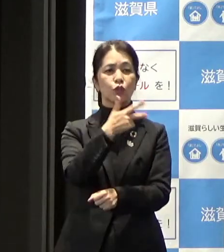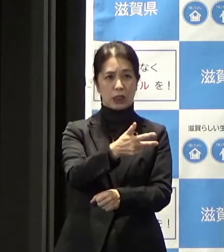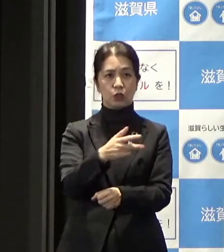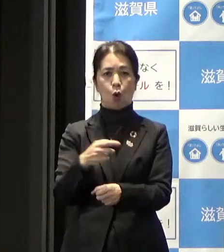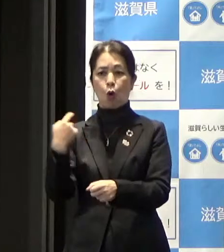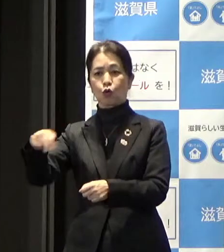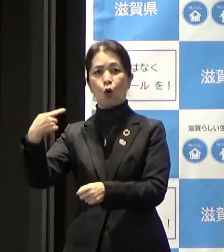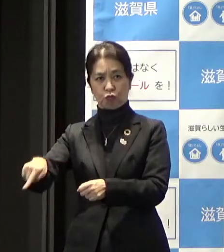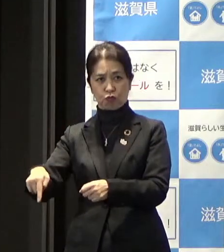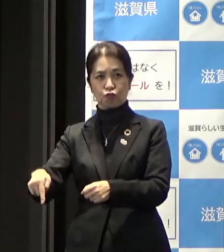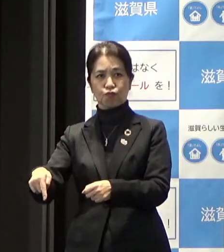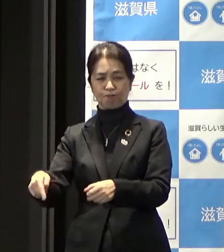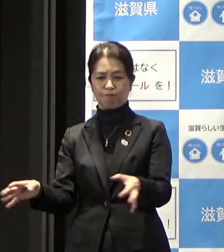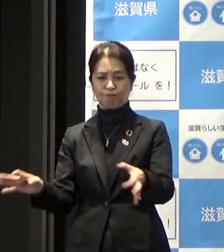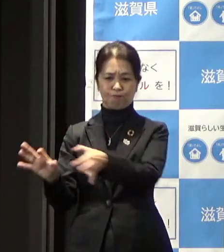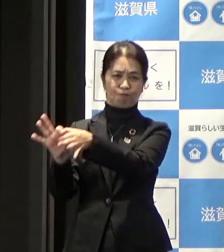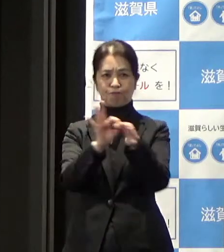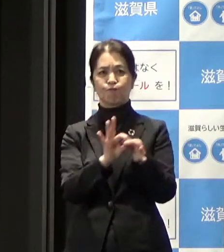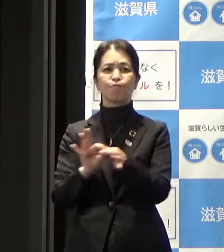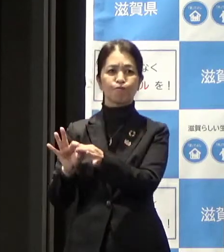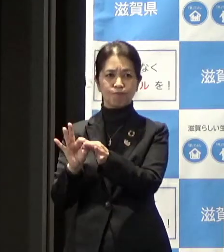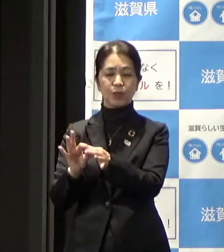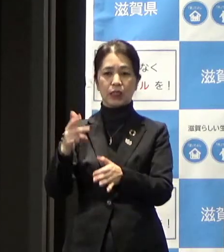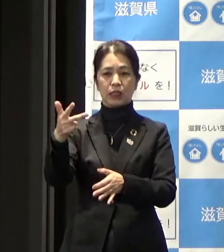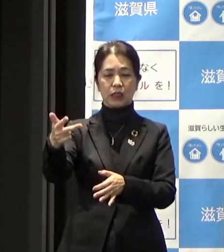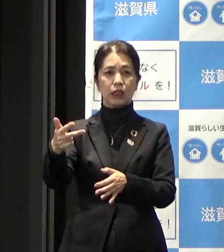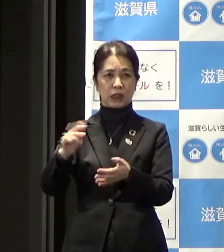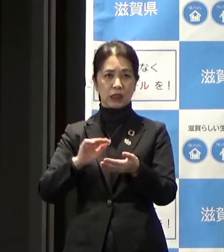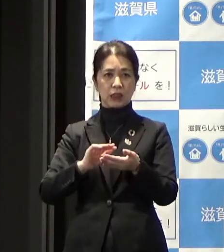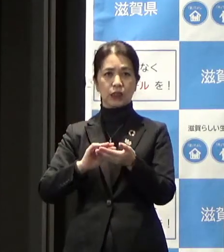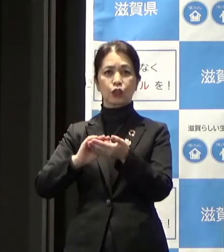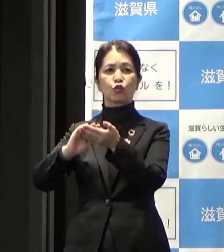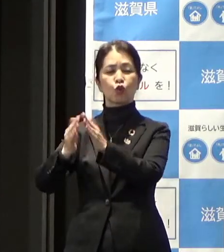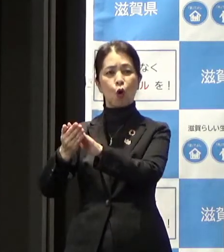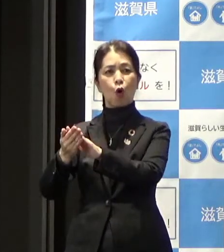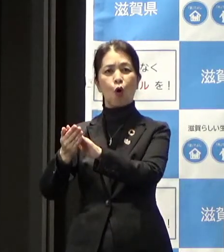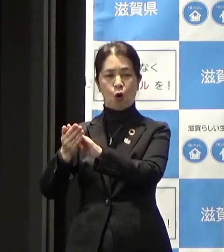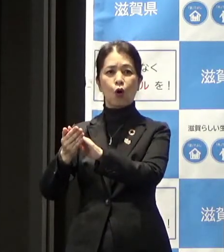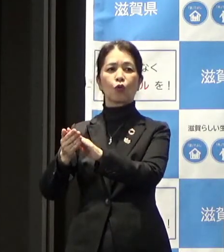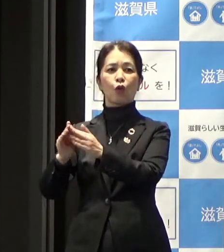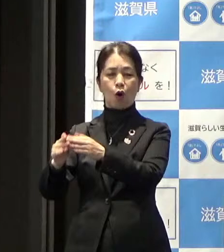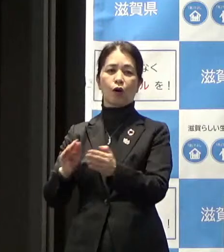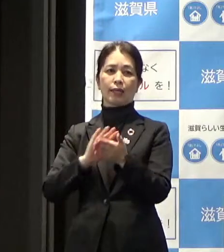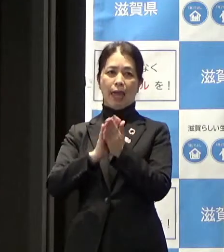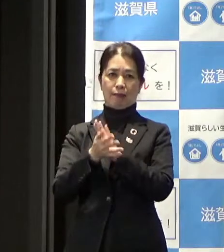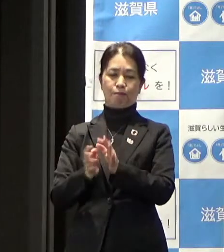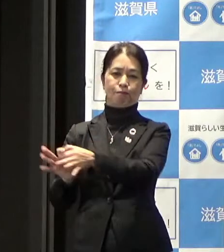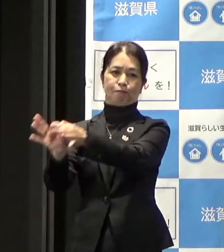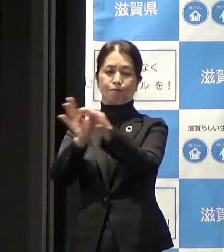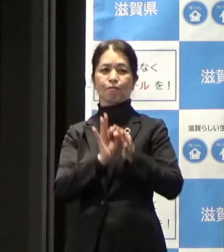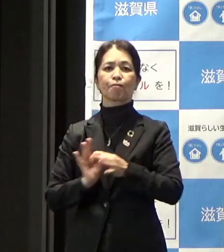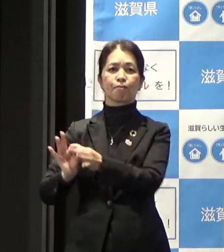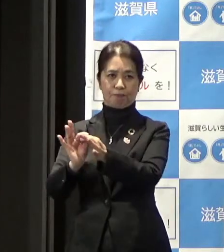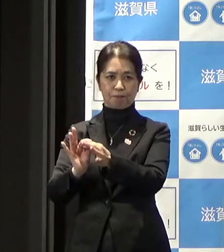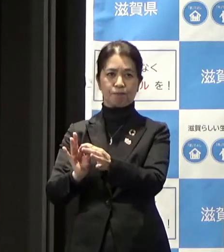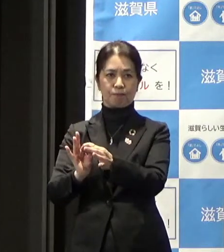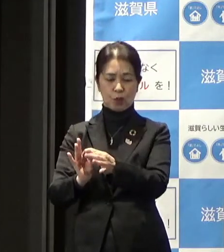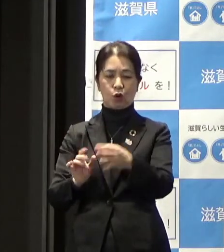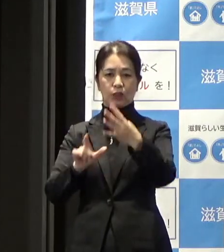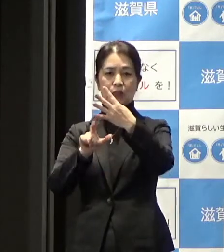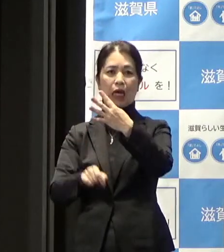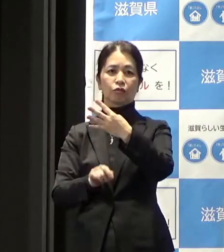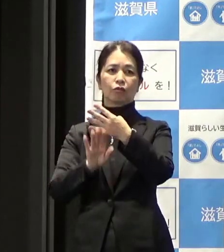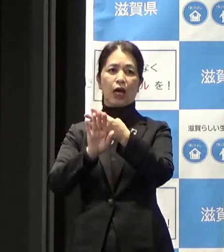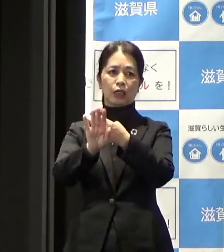育の枠を超えて、県と市長が一緒に対応を考える仕組みを新年度からスタートさせることとしております。